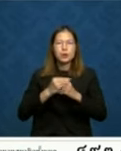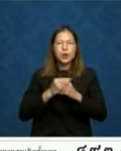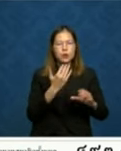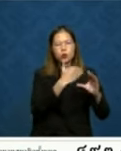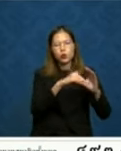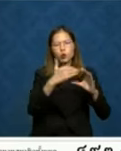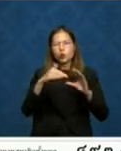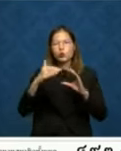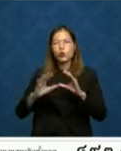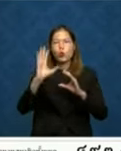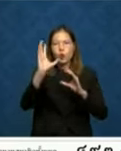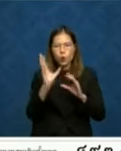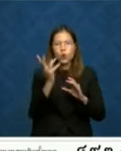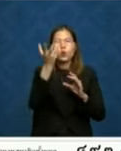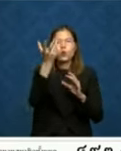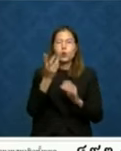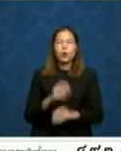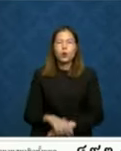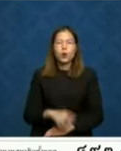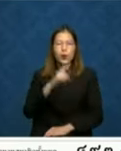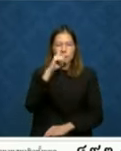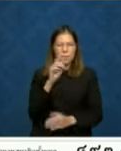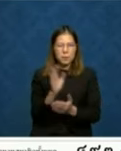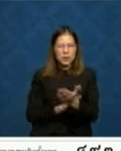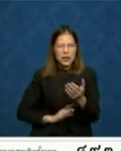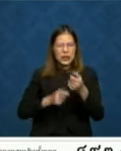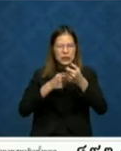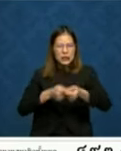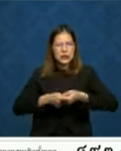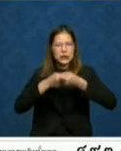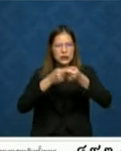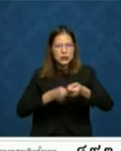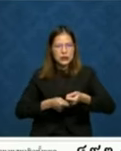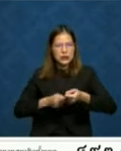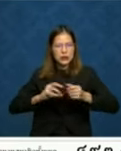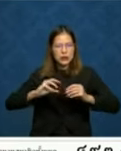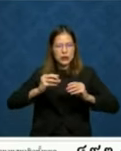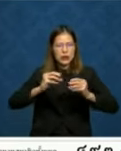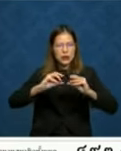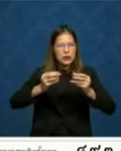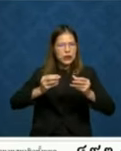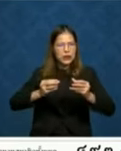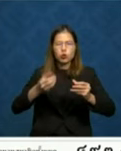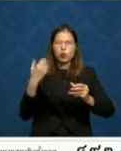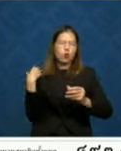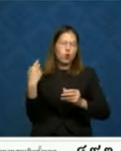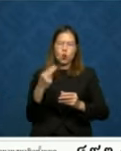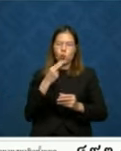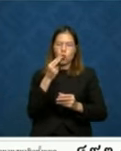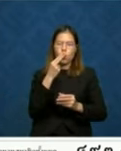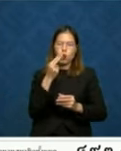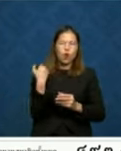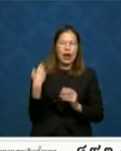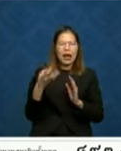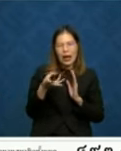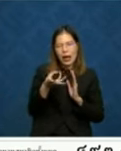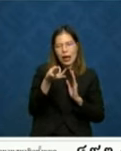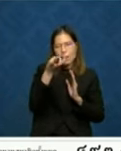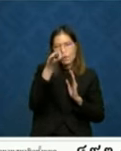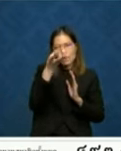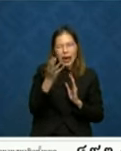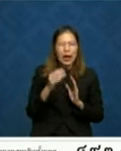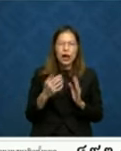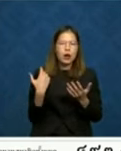ทั่วโลกเราเป็นประเทศเกษตรกรรมยาสูบกับข้าวเทียบกันไม่ได้ข้าว1ไร่กับ